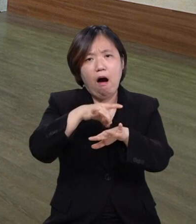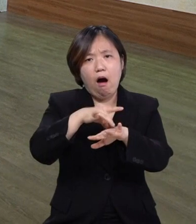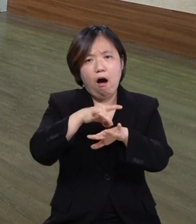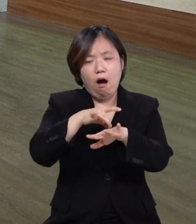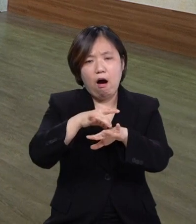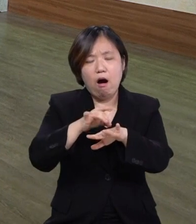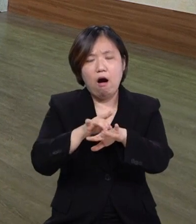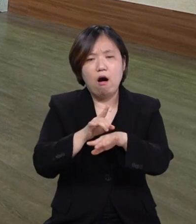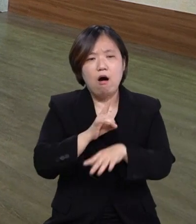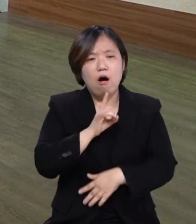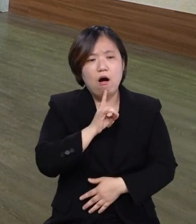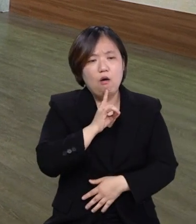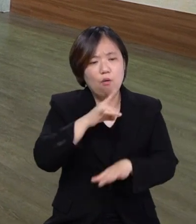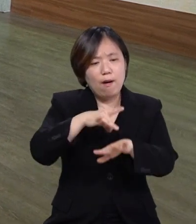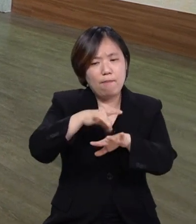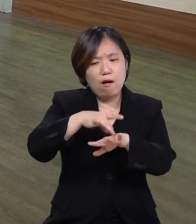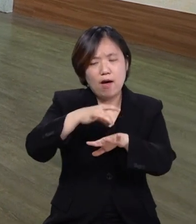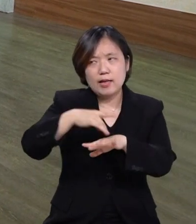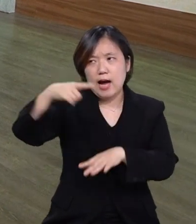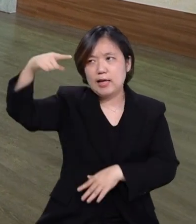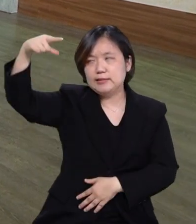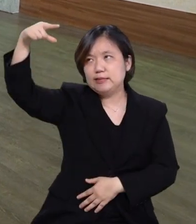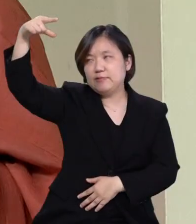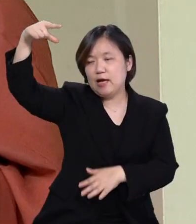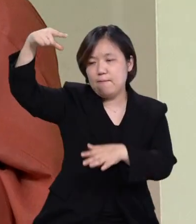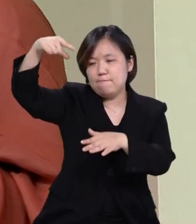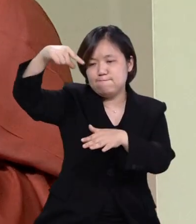골반뼈에 집게를 쑥하고 집어넣더래요